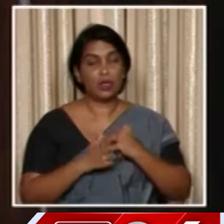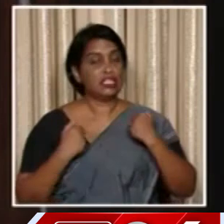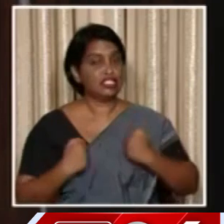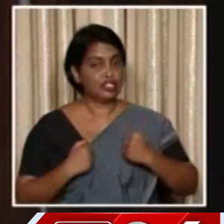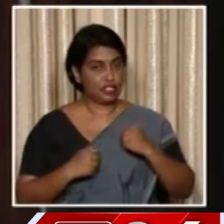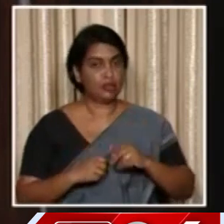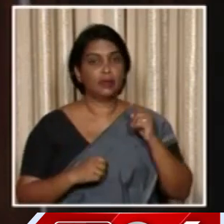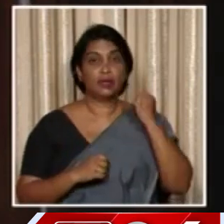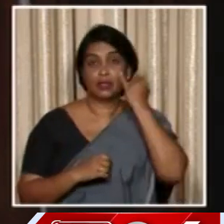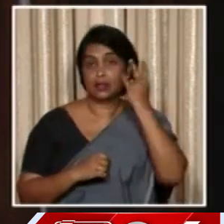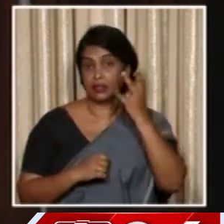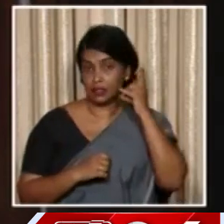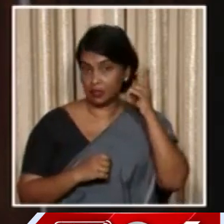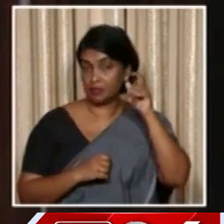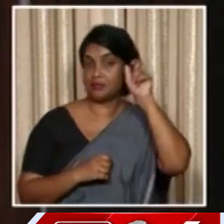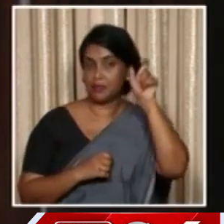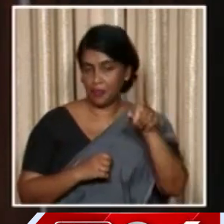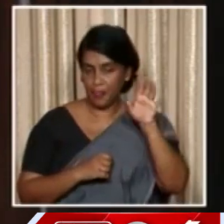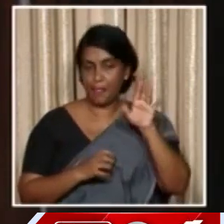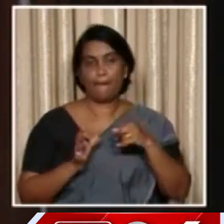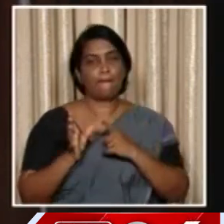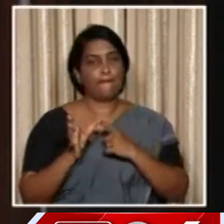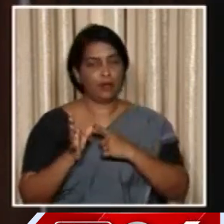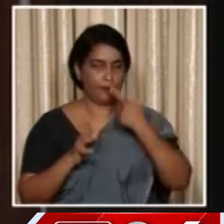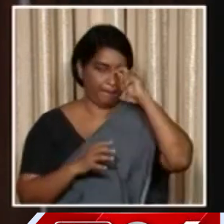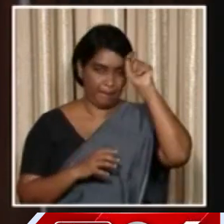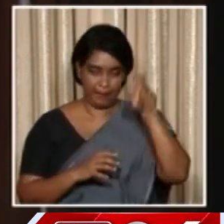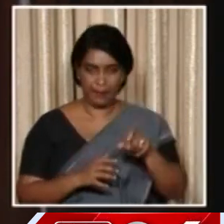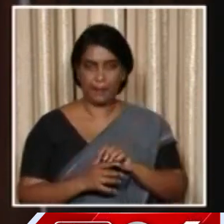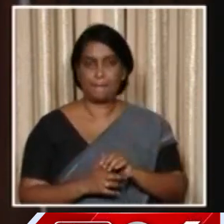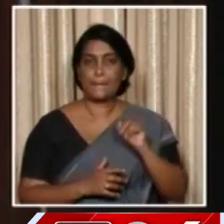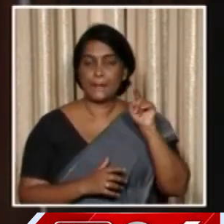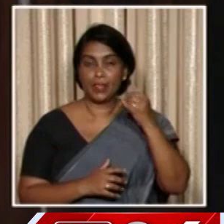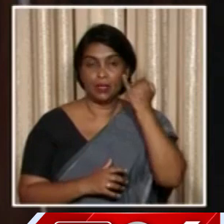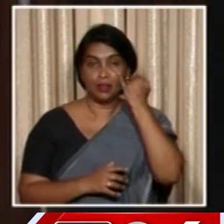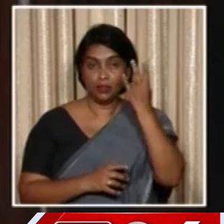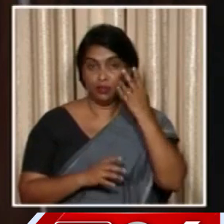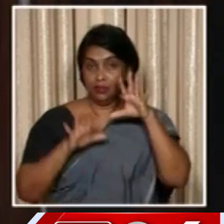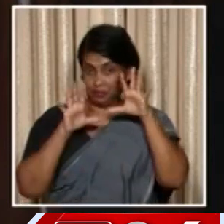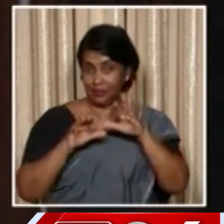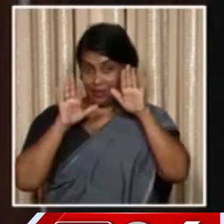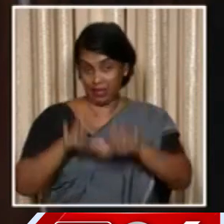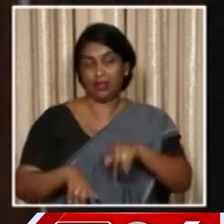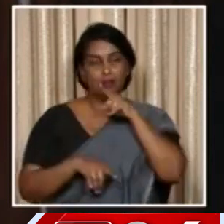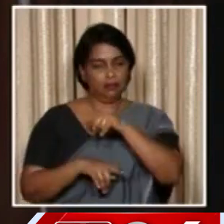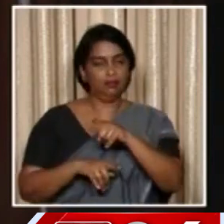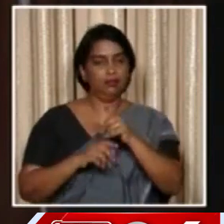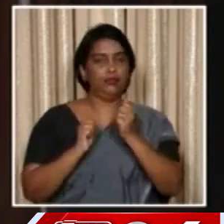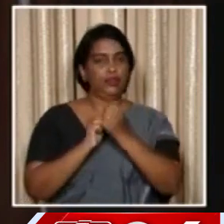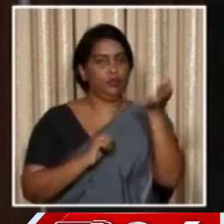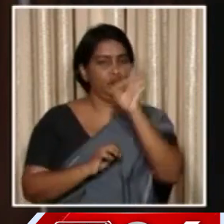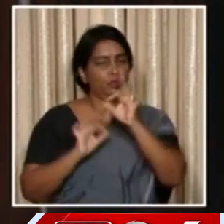වූයේ සිංගප්පූරු පුරවැසියෙක් වෙන අර්ජුන් මහේන්ද්‍රන් මහතා ඔහු සිංගප්පූරු පුරවැසියෙක් වෙන බැවින් ඒ පත්වීම නොකරන